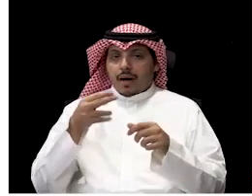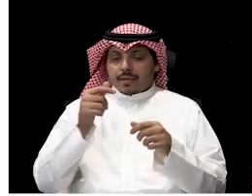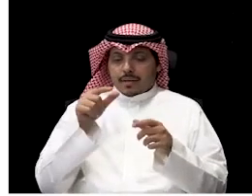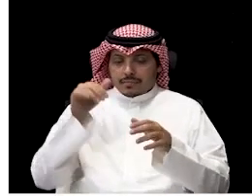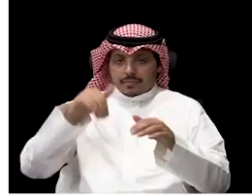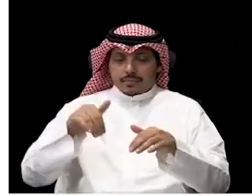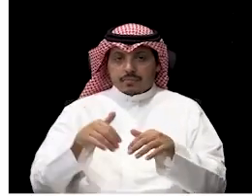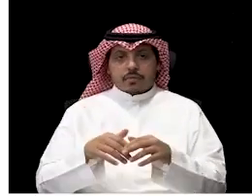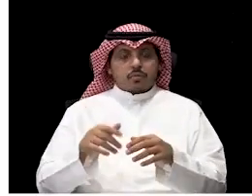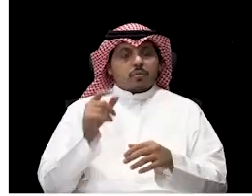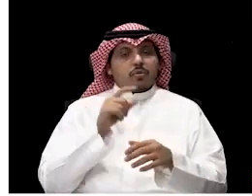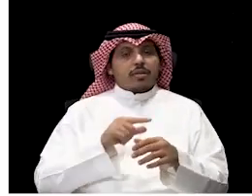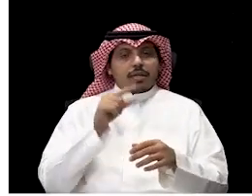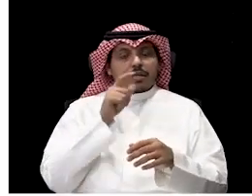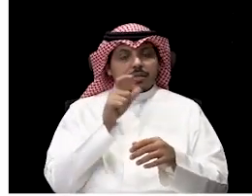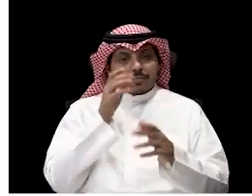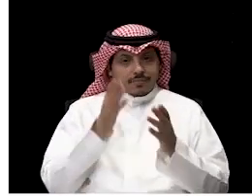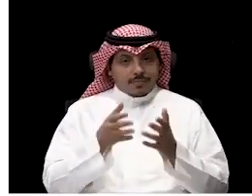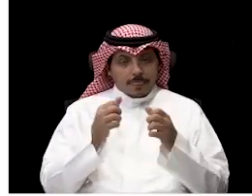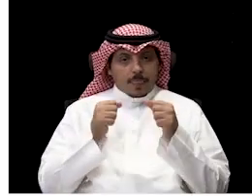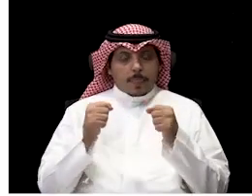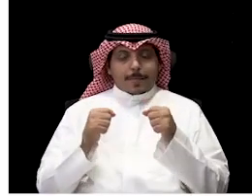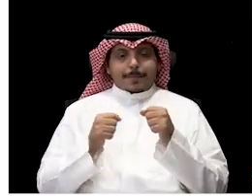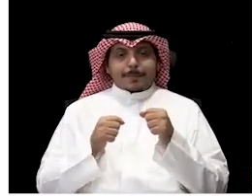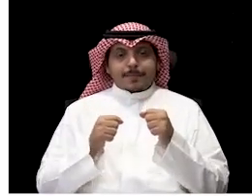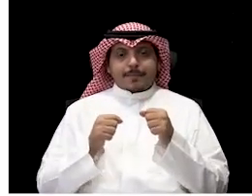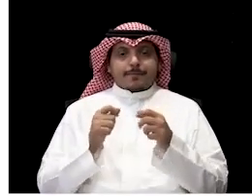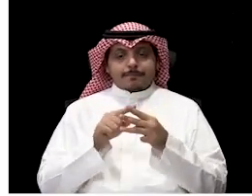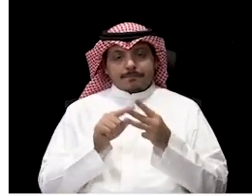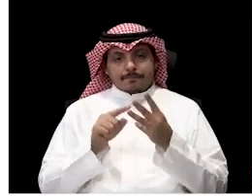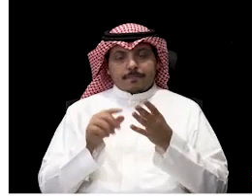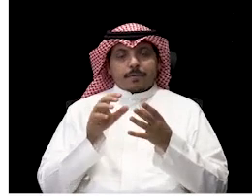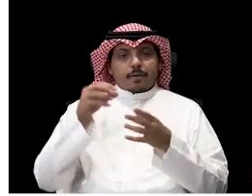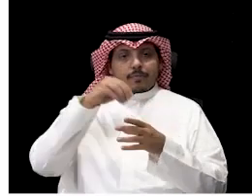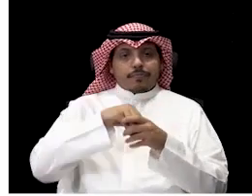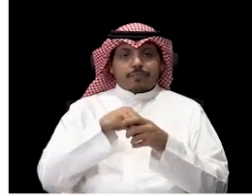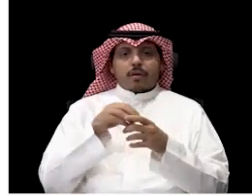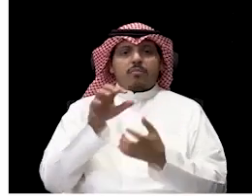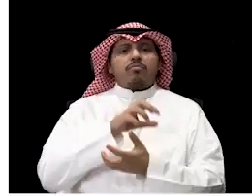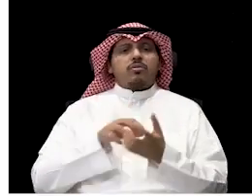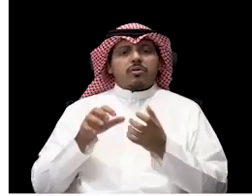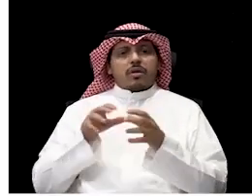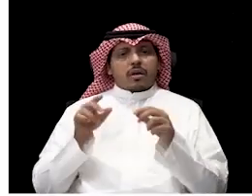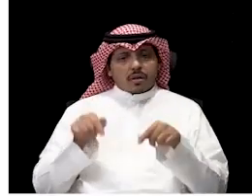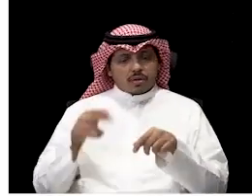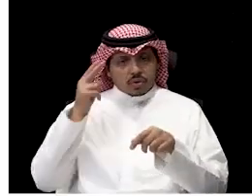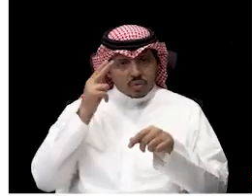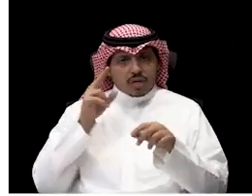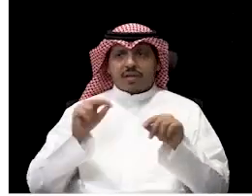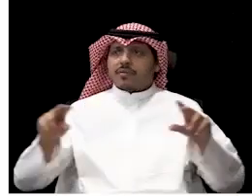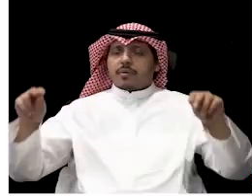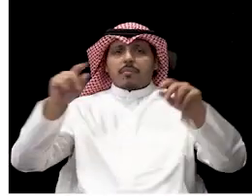والجغرافية والإسلامية. وبالرغم من ذلك توجد مشكلات، كأي دولة جميع دول العالم